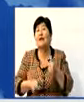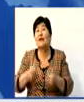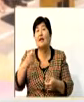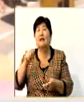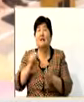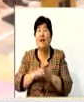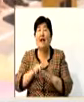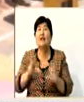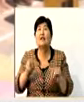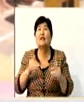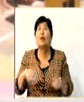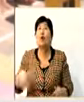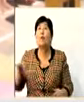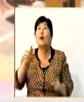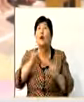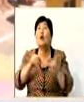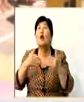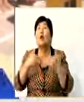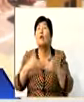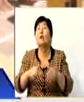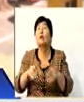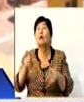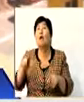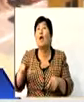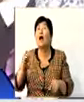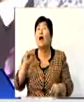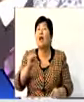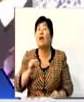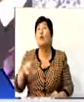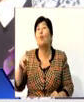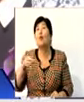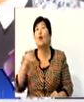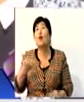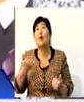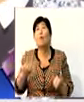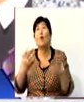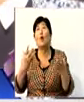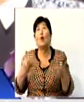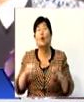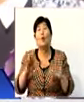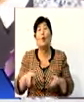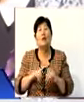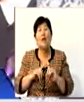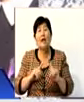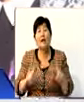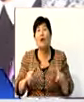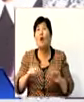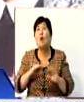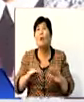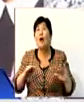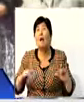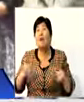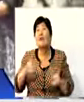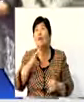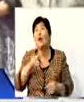тіледі. Барлық мектеп бітіруші түлектер секілді Арайлым Мұқашева үшін бүгінгі күннің орны ерекше. Балдәурен балалық